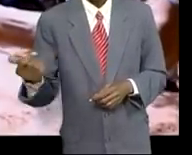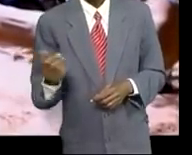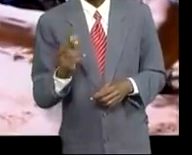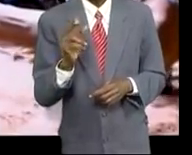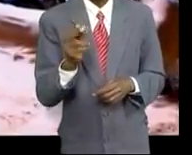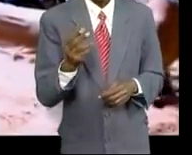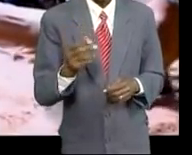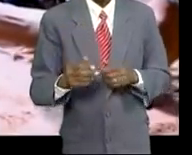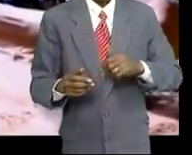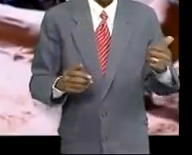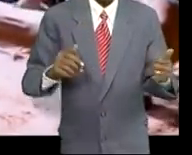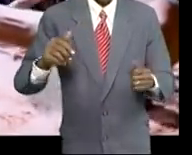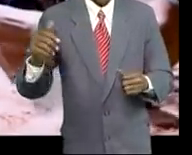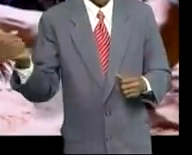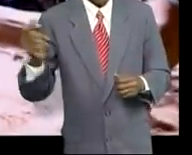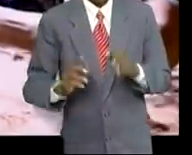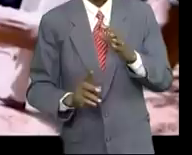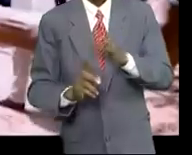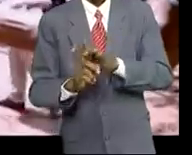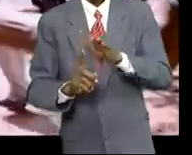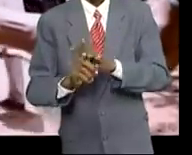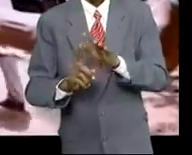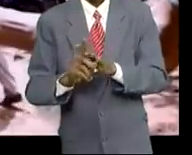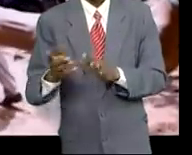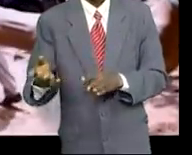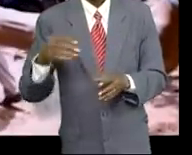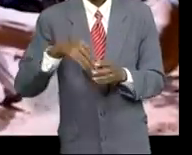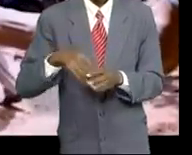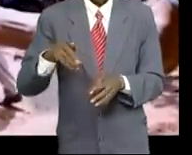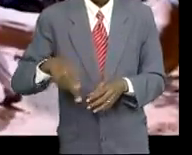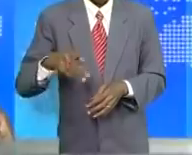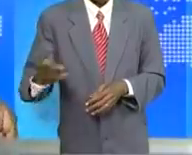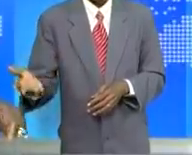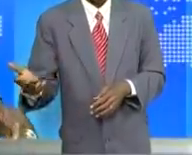notre province du Sud-Ubangi qui ne se retrouvent pas dans d'autres provinces.